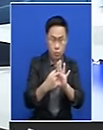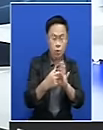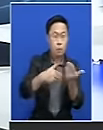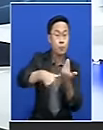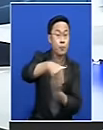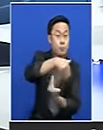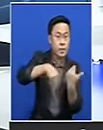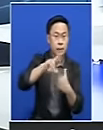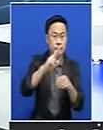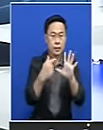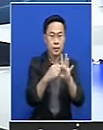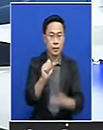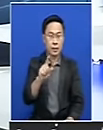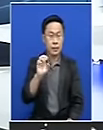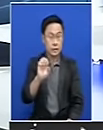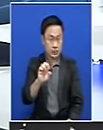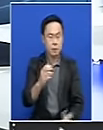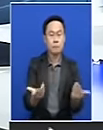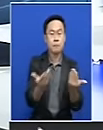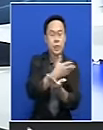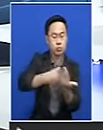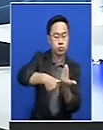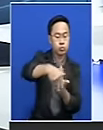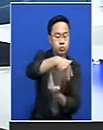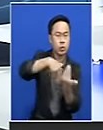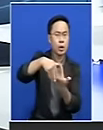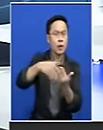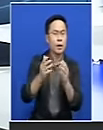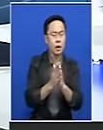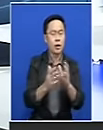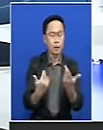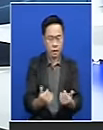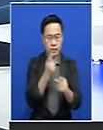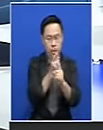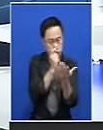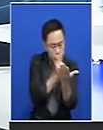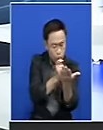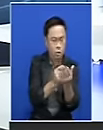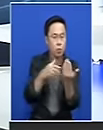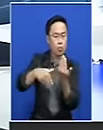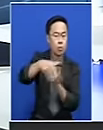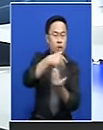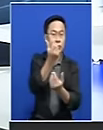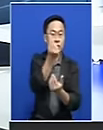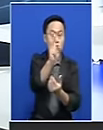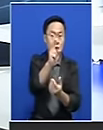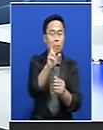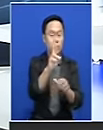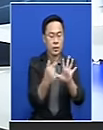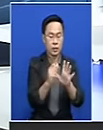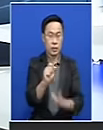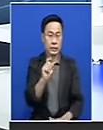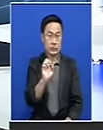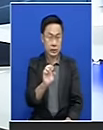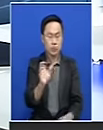ราศี7ปี12/7/84เป็นรอบที่3ตั้งแต่มีกรุงรัตนโกสินทร์นะครับ ครับและราศีเมษเองก็เป็นราศีเดียวกับดวงเมืองประเท